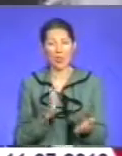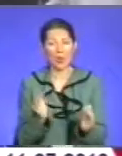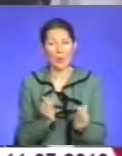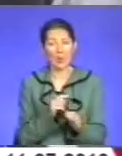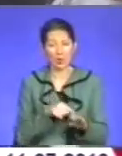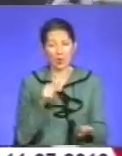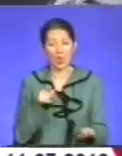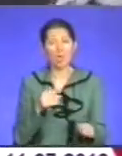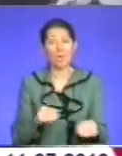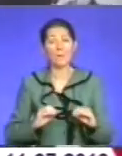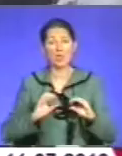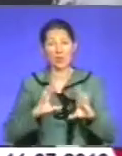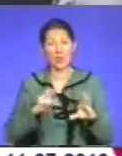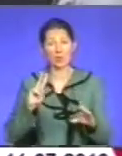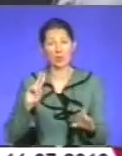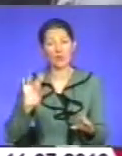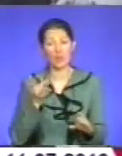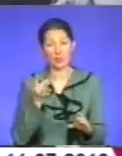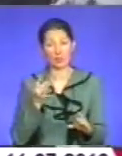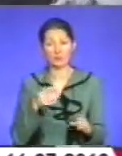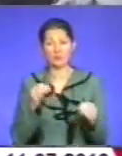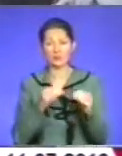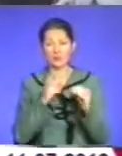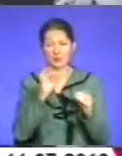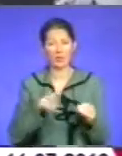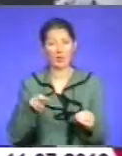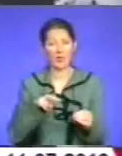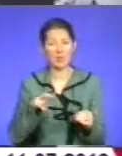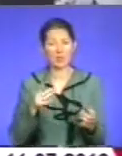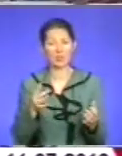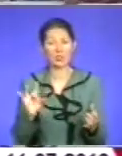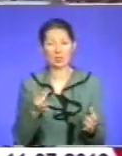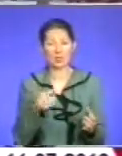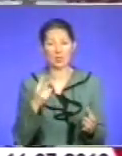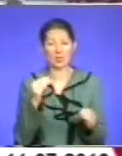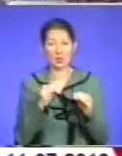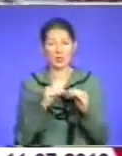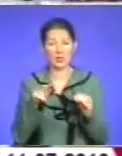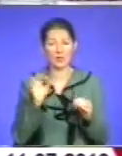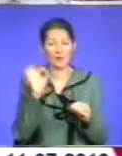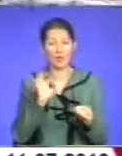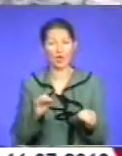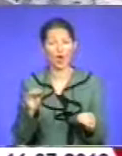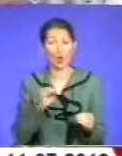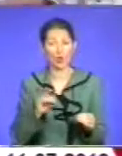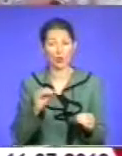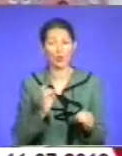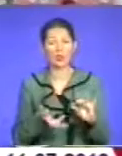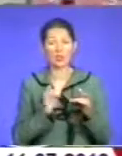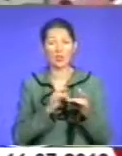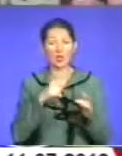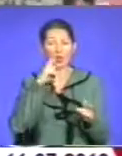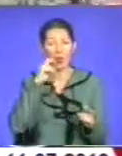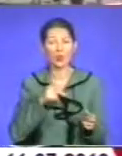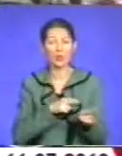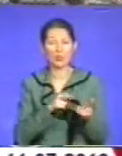її підніматимуть два рази. На 10% у липні, потім ще раз на 10% у жовтні. На сайті «Укрзалізниці»